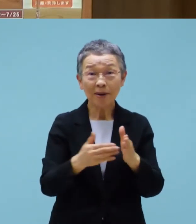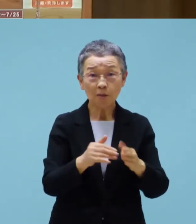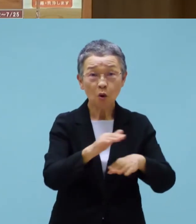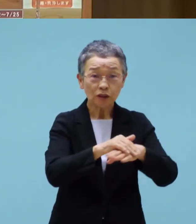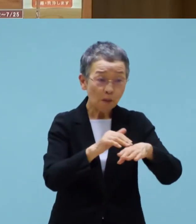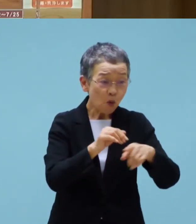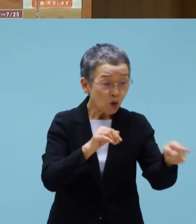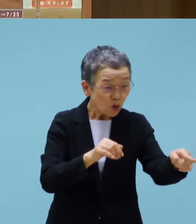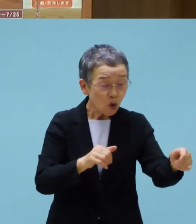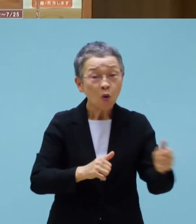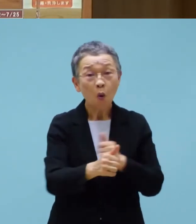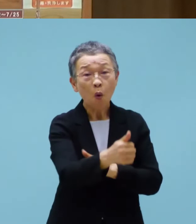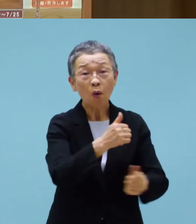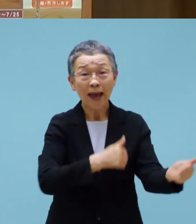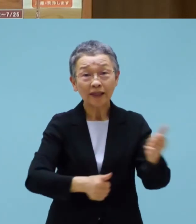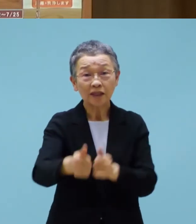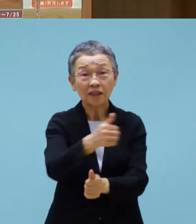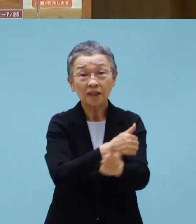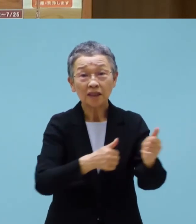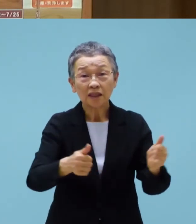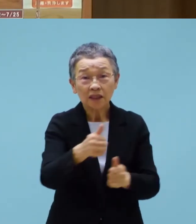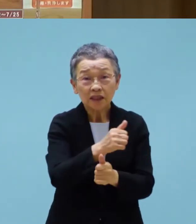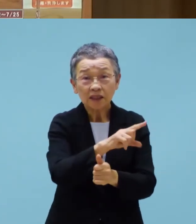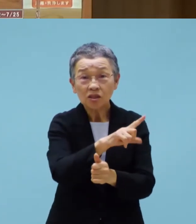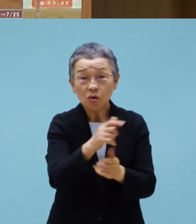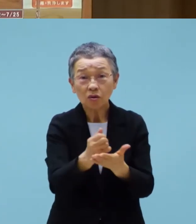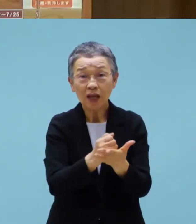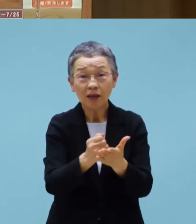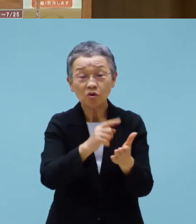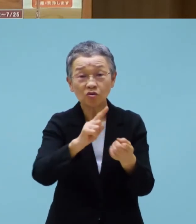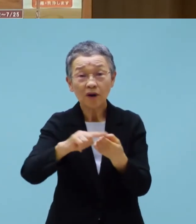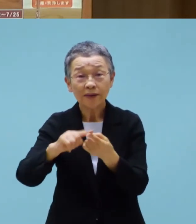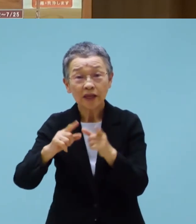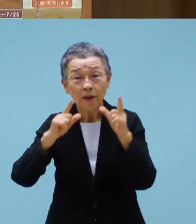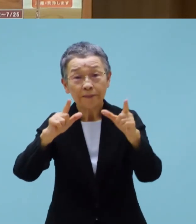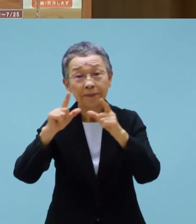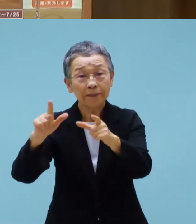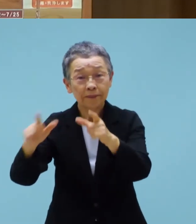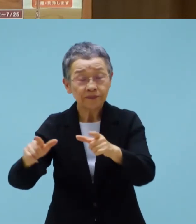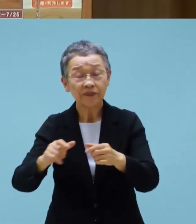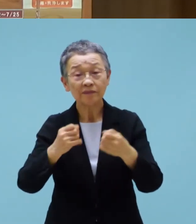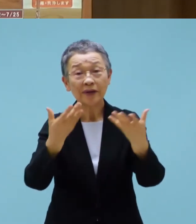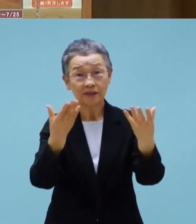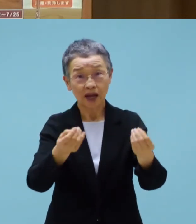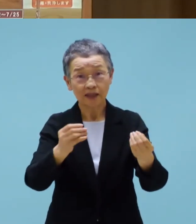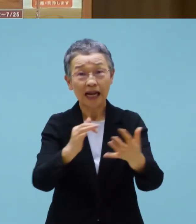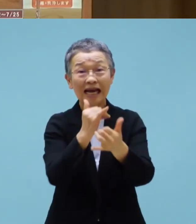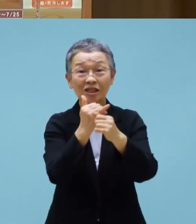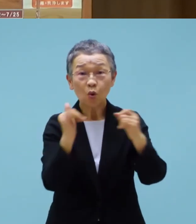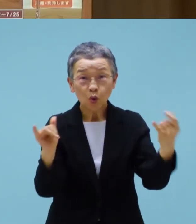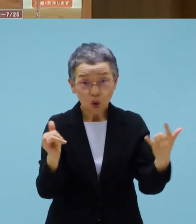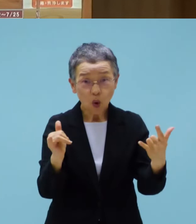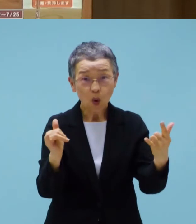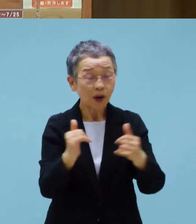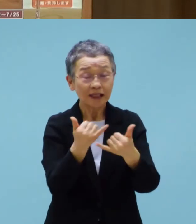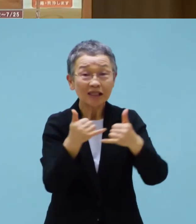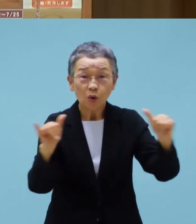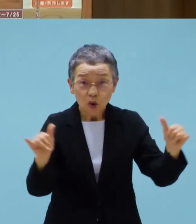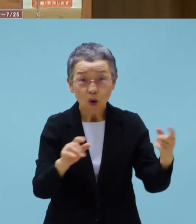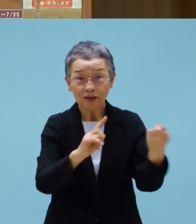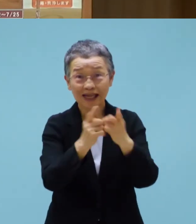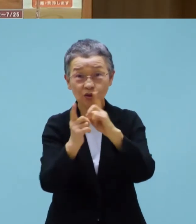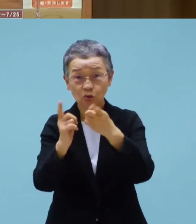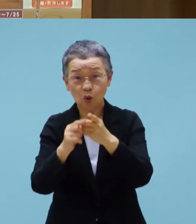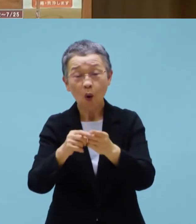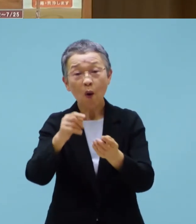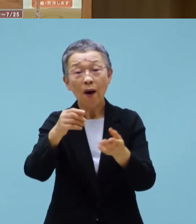意喚起って、いろんなタイミングでやってきましたけども、そういった人と人との接触を、減らさなきゃいけないっていう